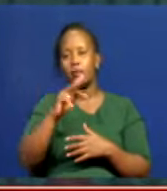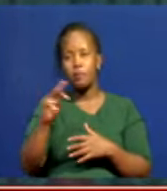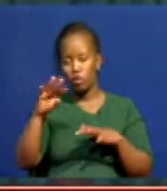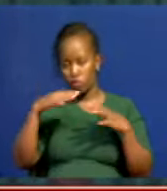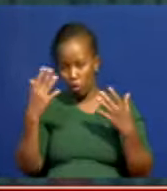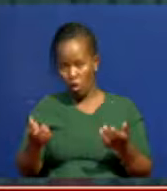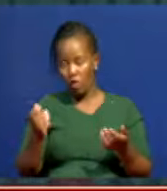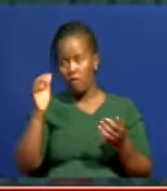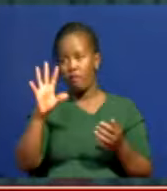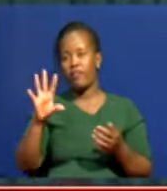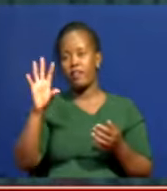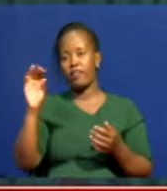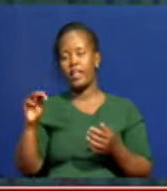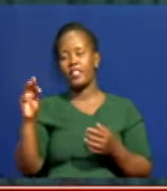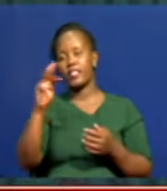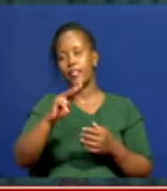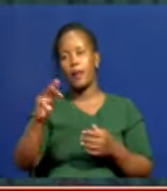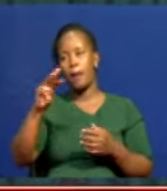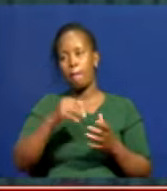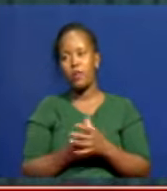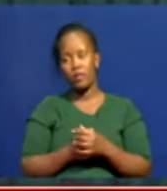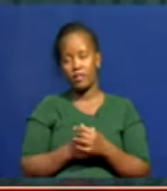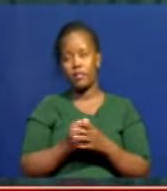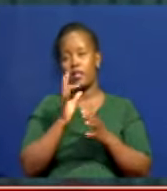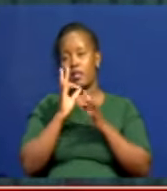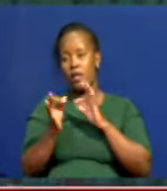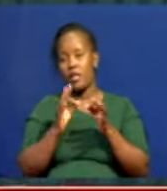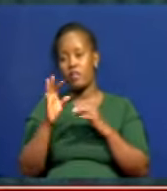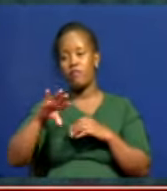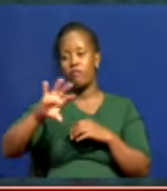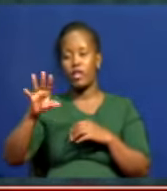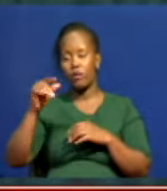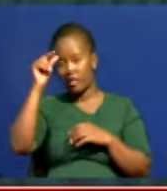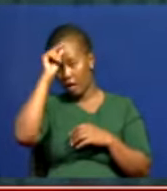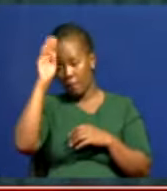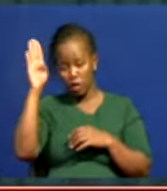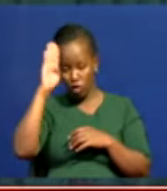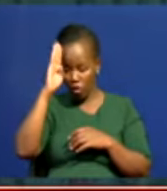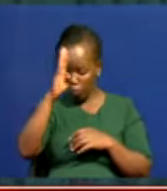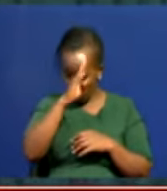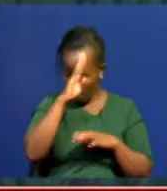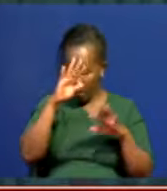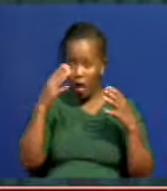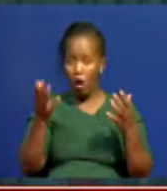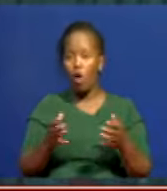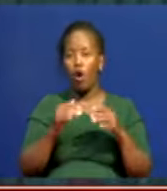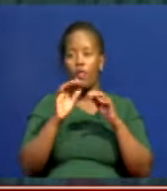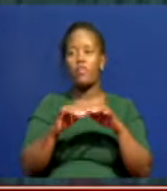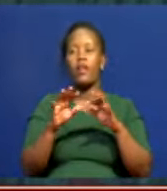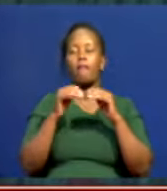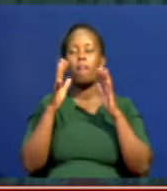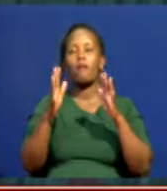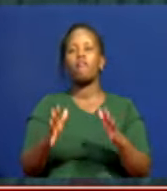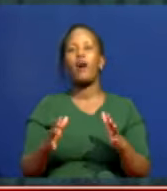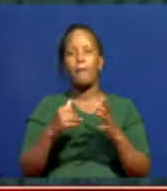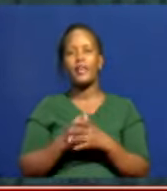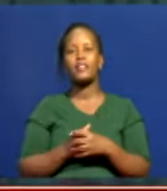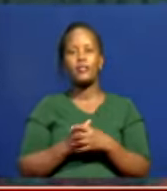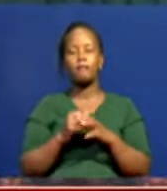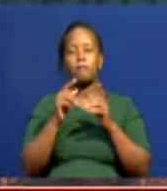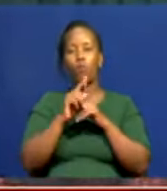mwaka. You must get either county government ya Bungoma ama wakulima. Wakulima wa miwa either